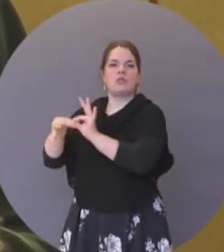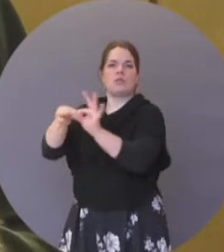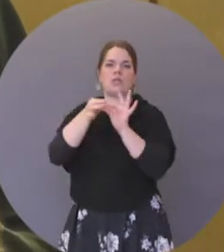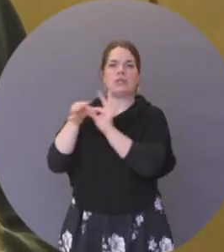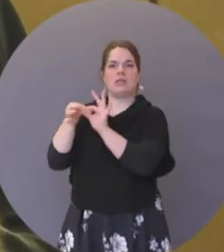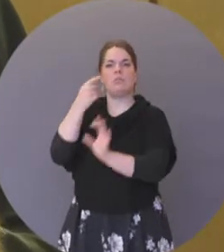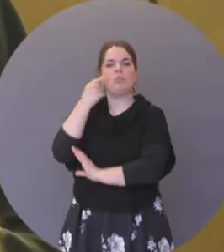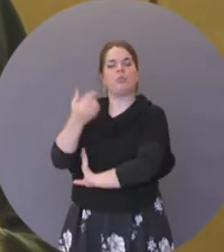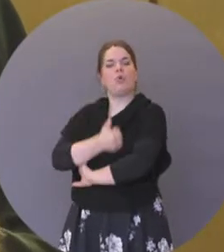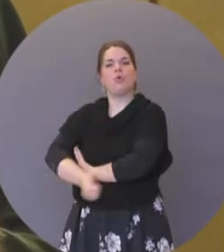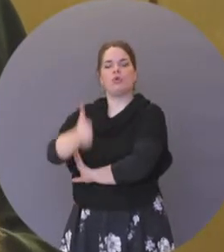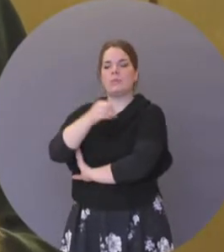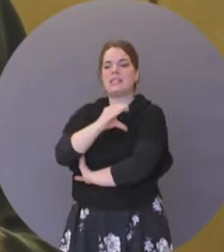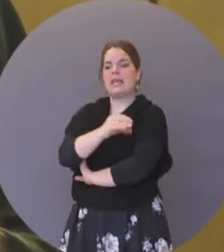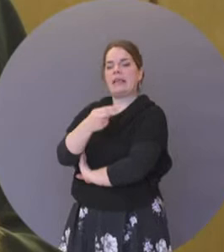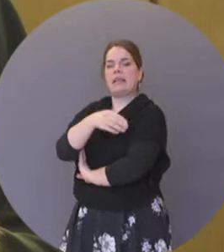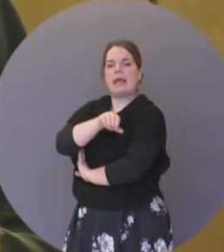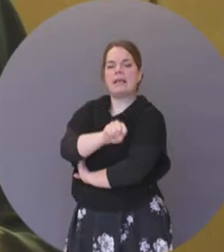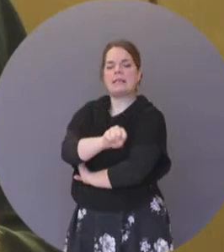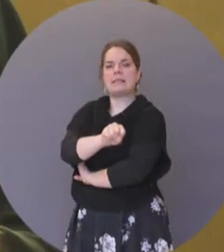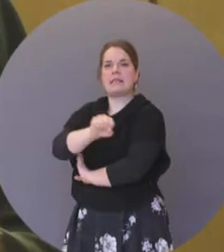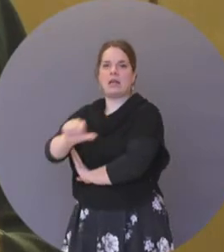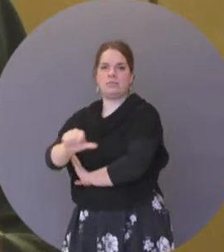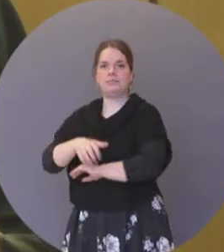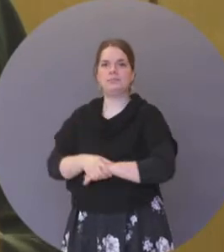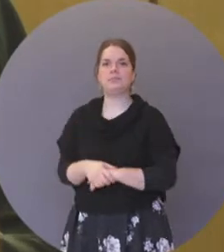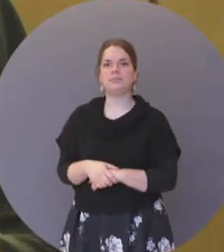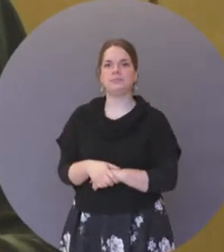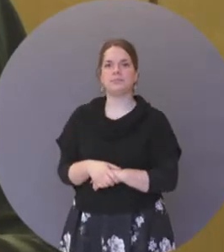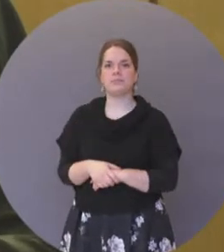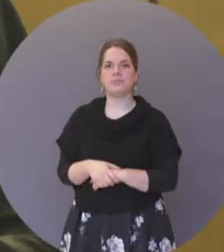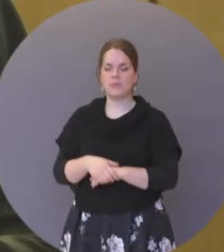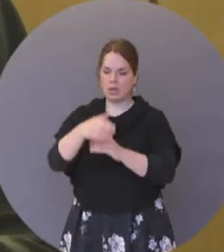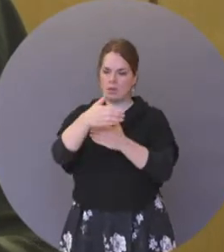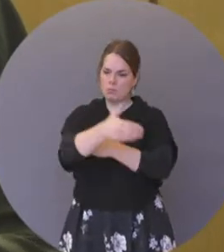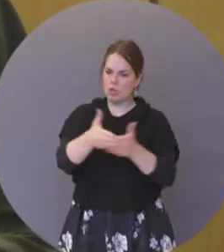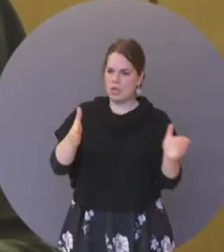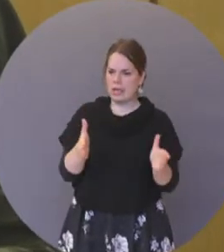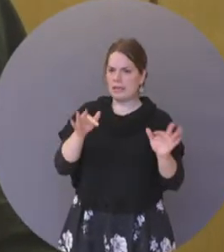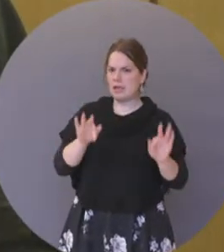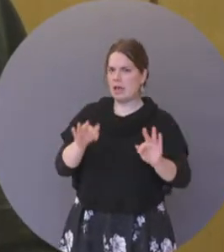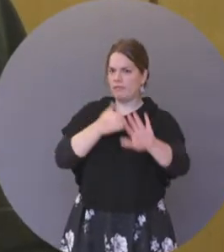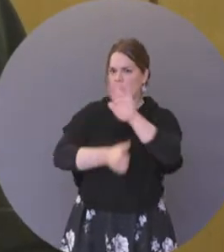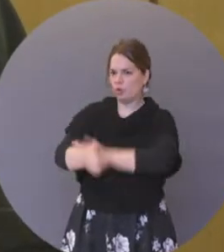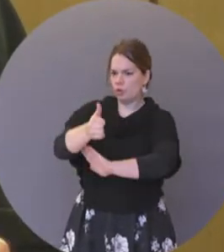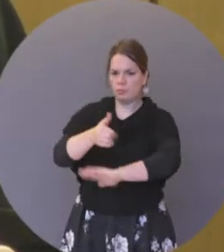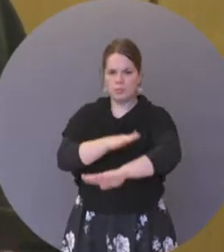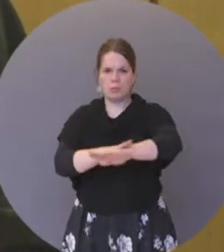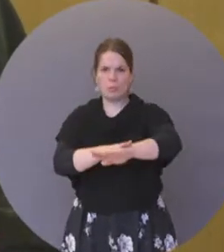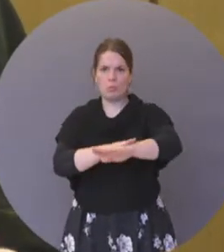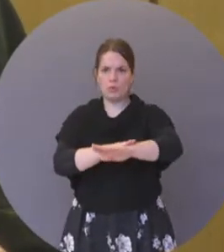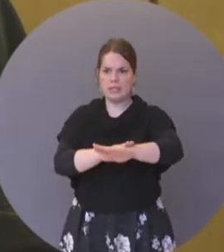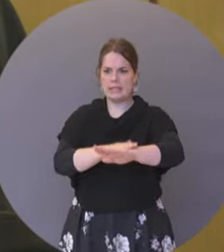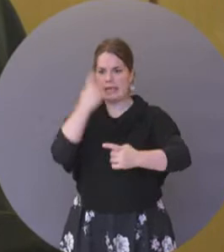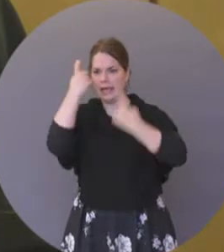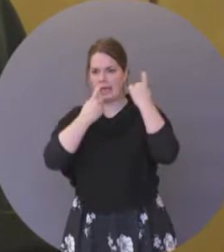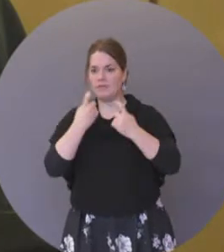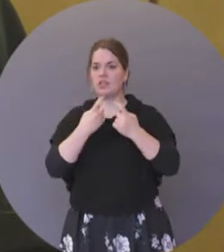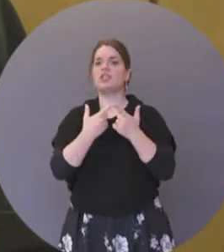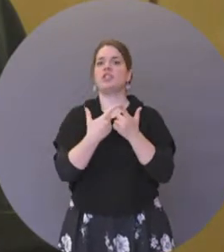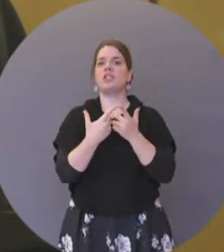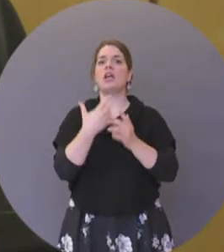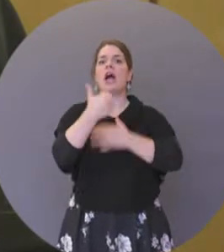il fixe aussi un cadre des objectifs à cette politique de l'autonomie en Seine-Maritime à travers un schéma plus réelle